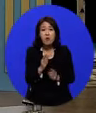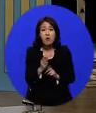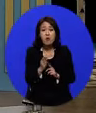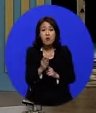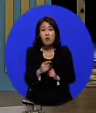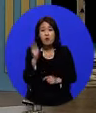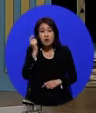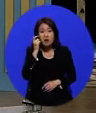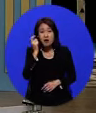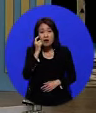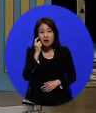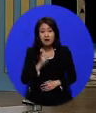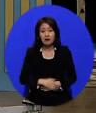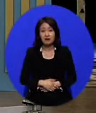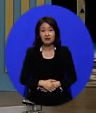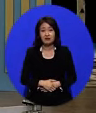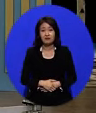벼락부자라고 했을까?